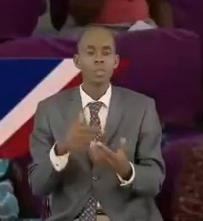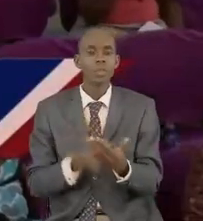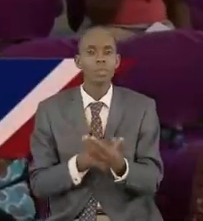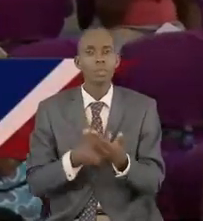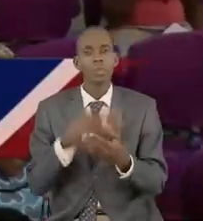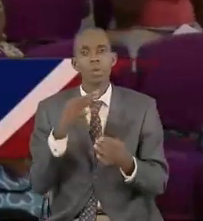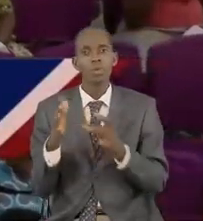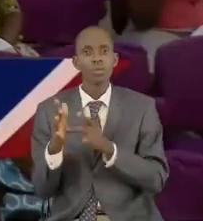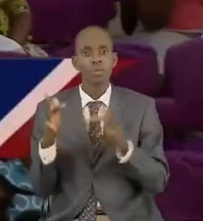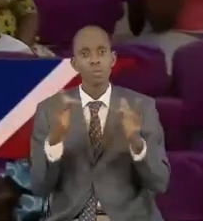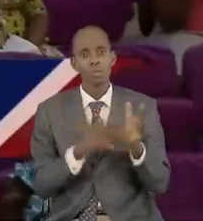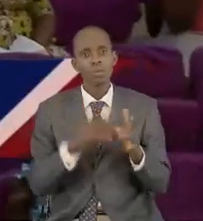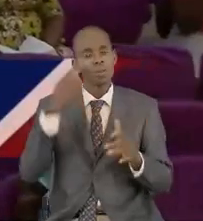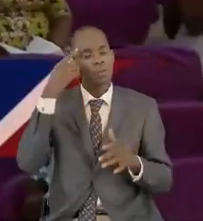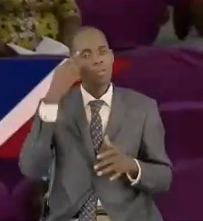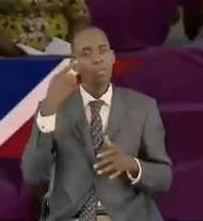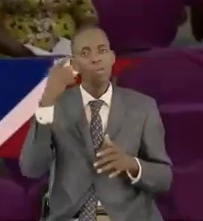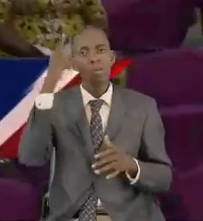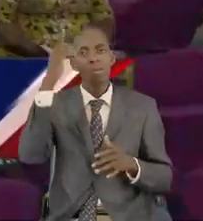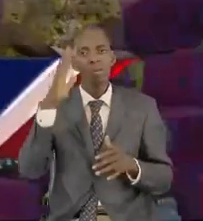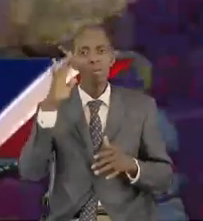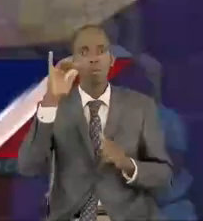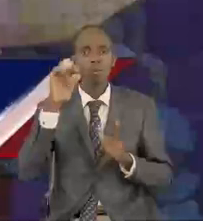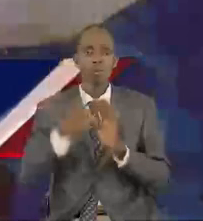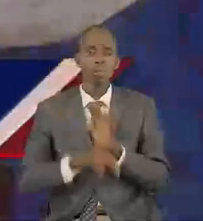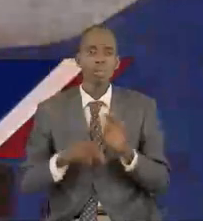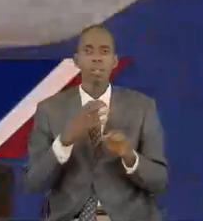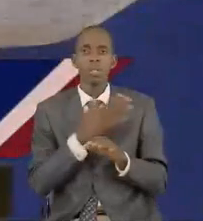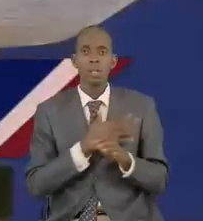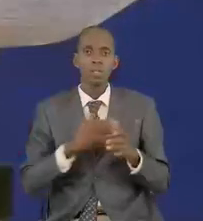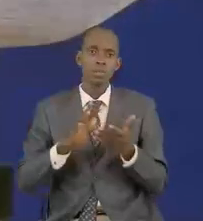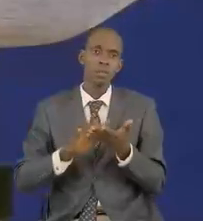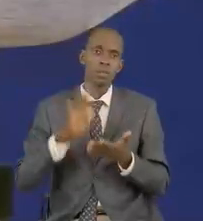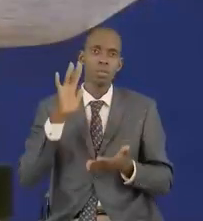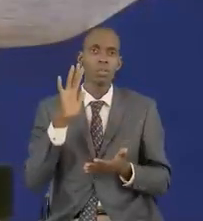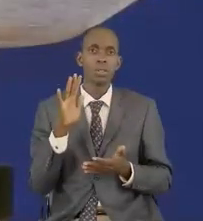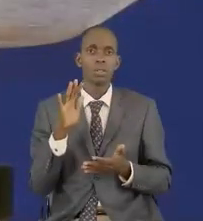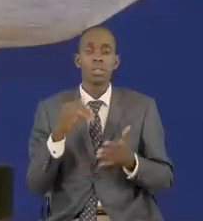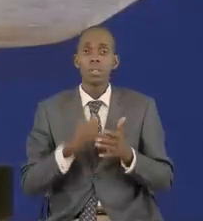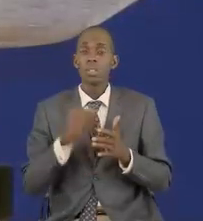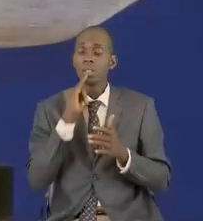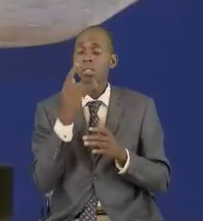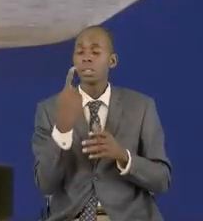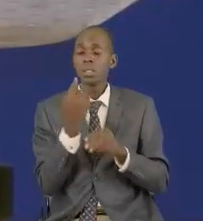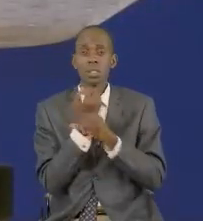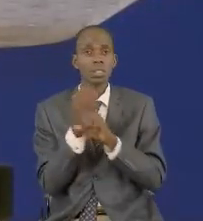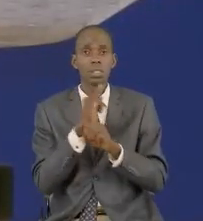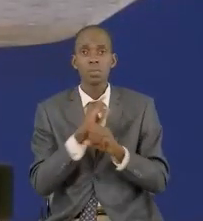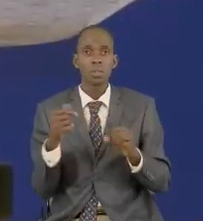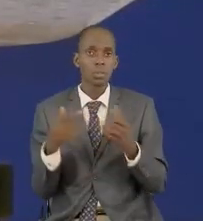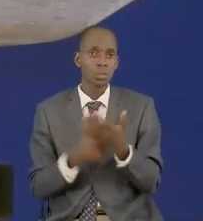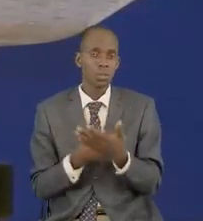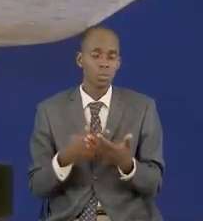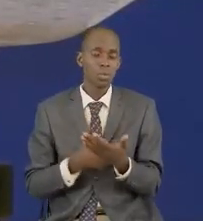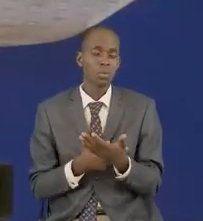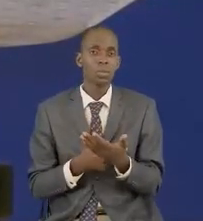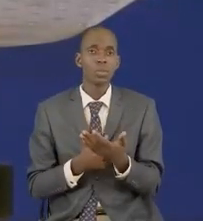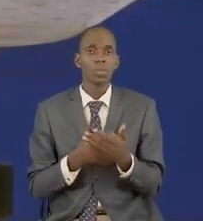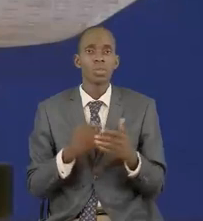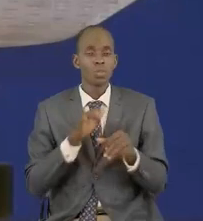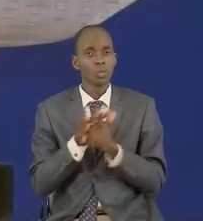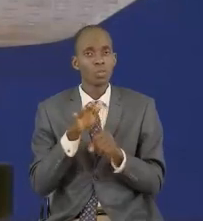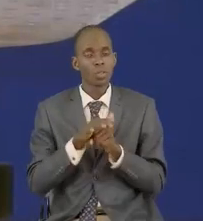pour la piété et la gloire c'est l'évangile du salut qui est suffisant pour le salut